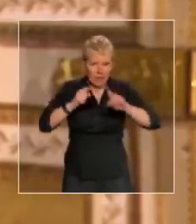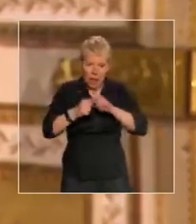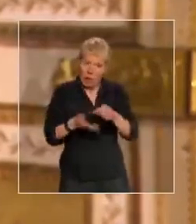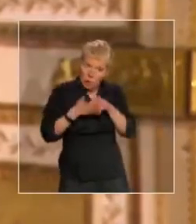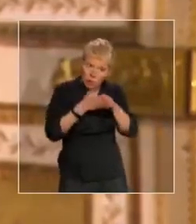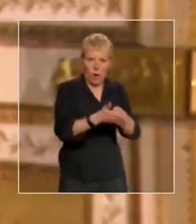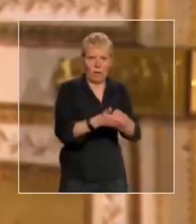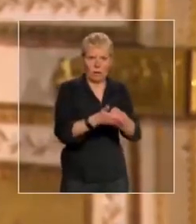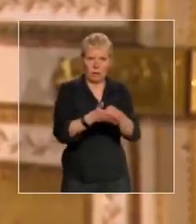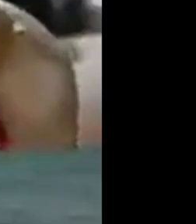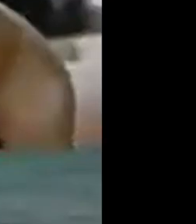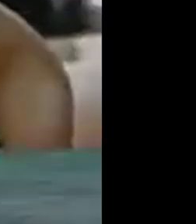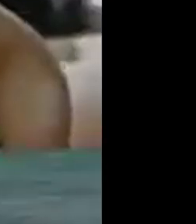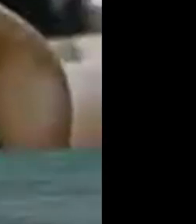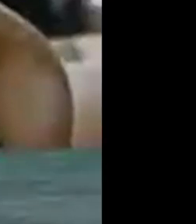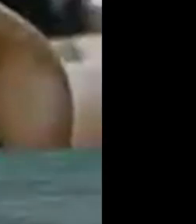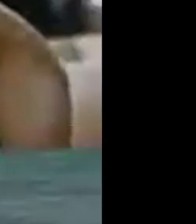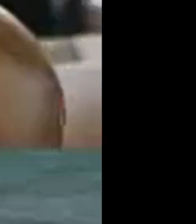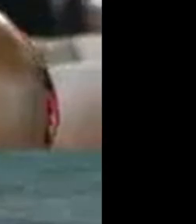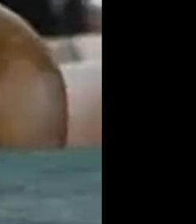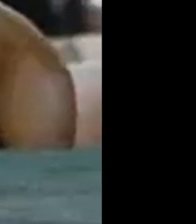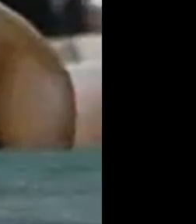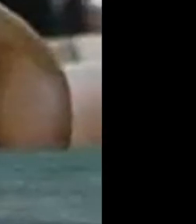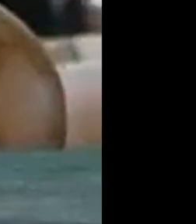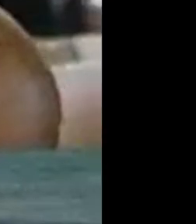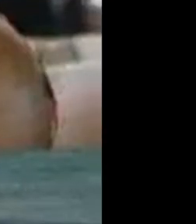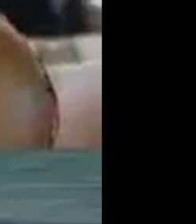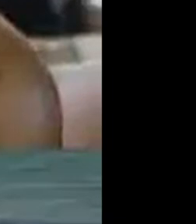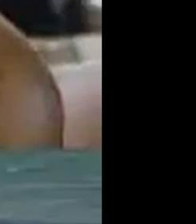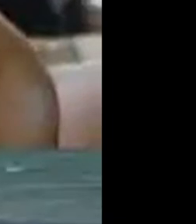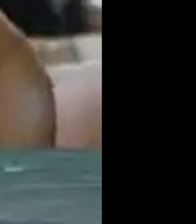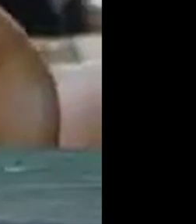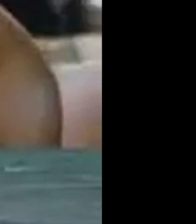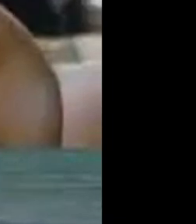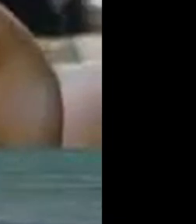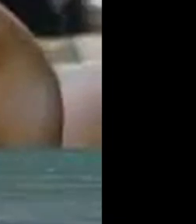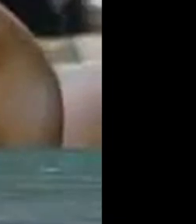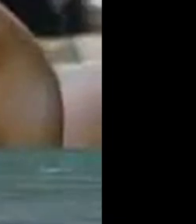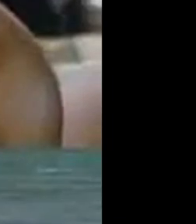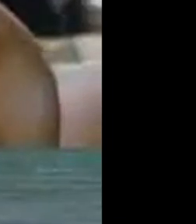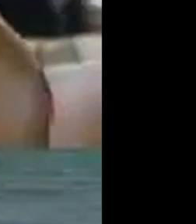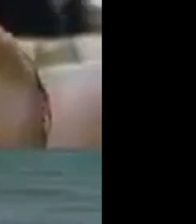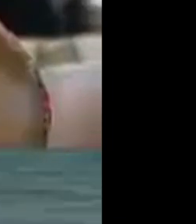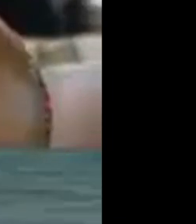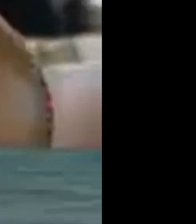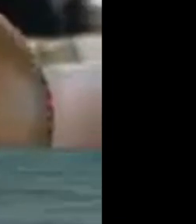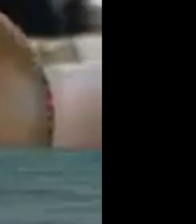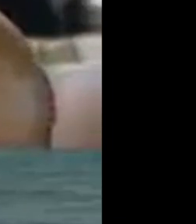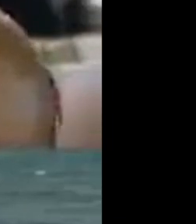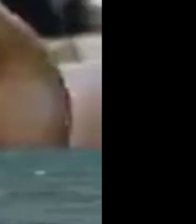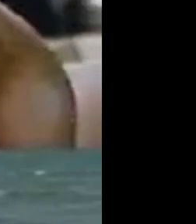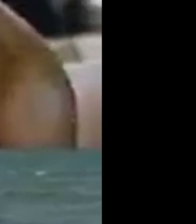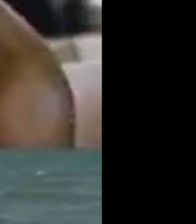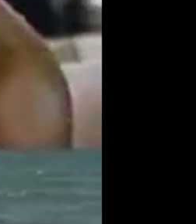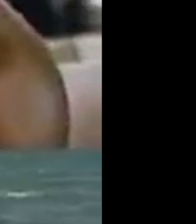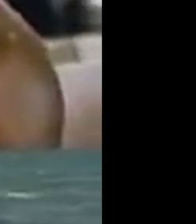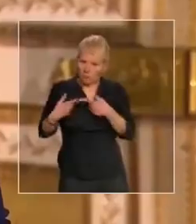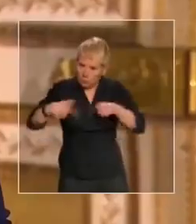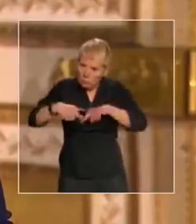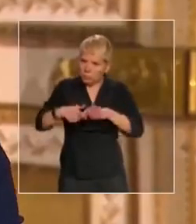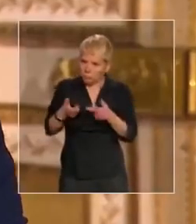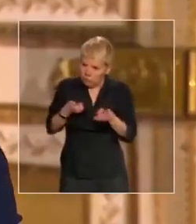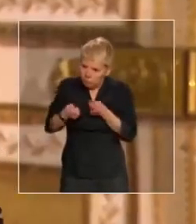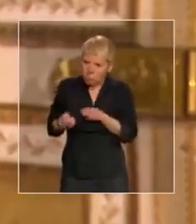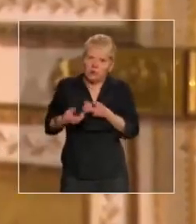et y veillerons. Dis donc, mais tu viens plus en soirée, là. Vos gels Durex Orgasme Intense permet d'intensifier les